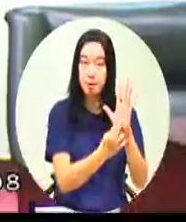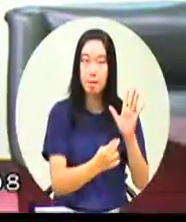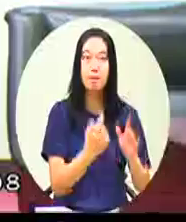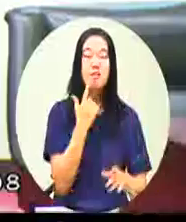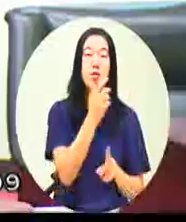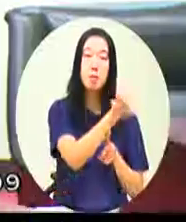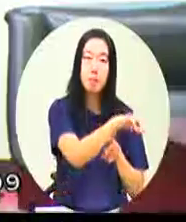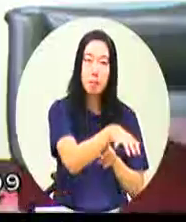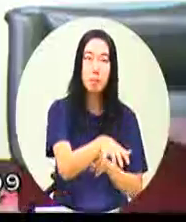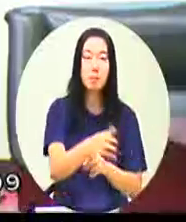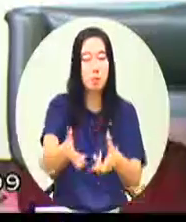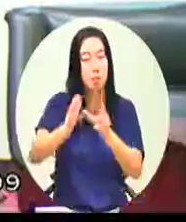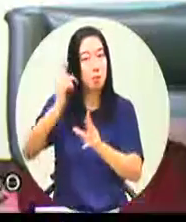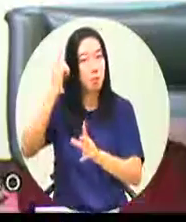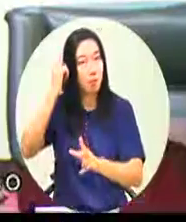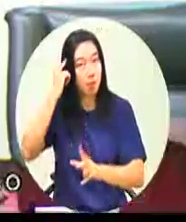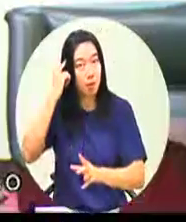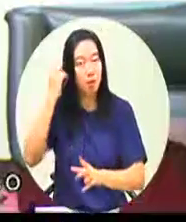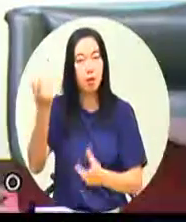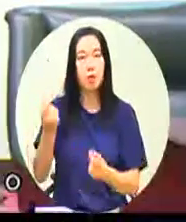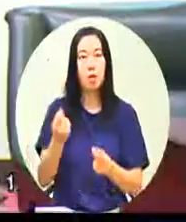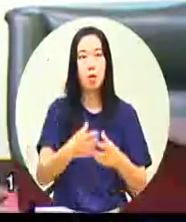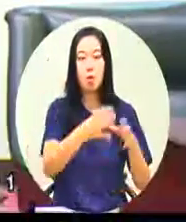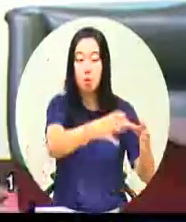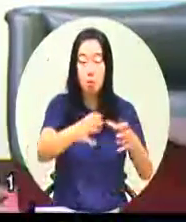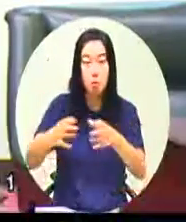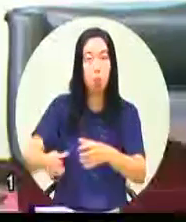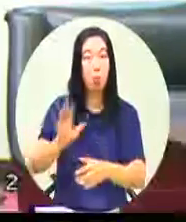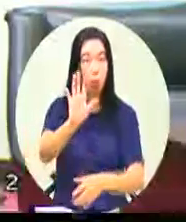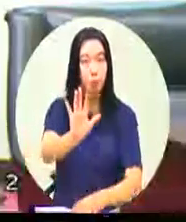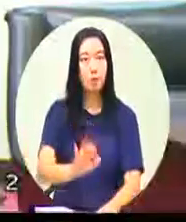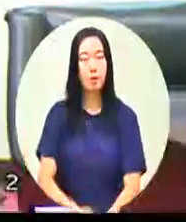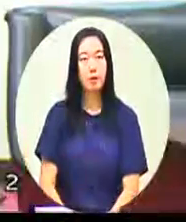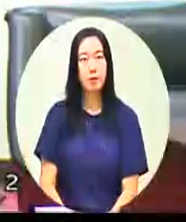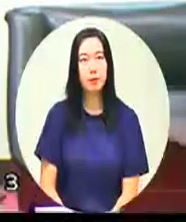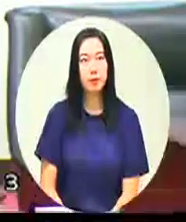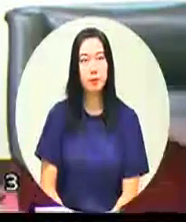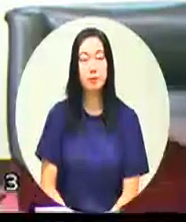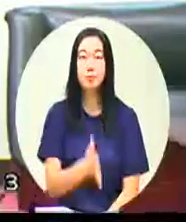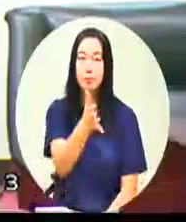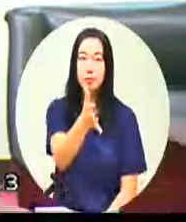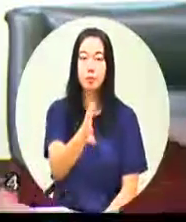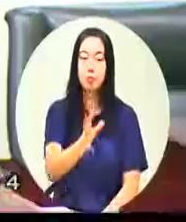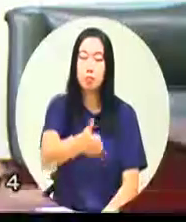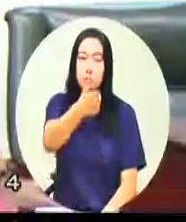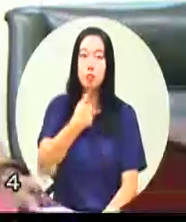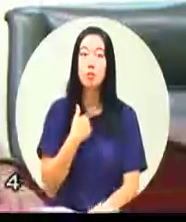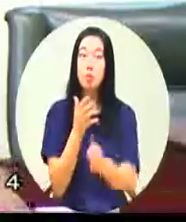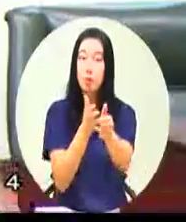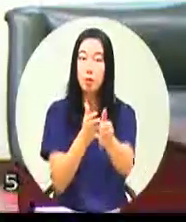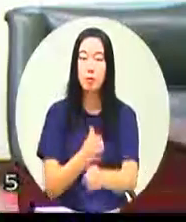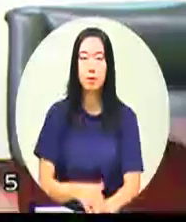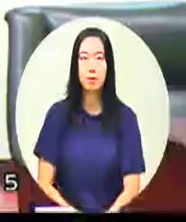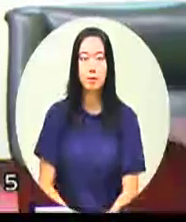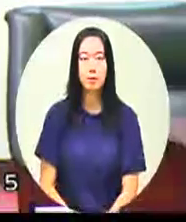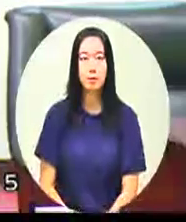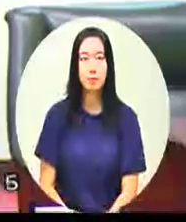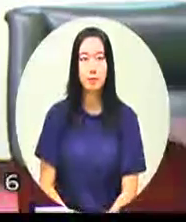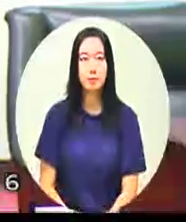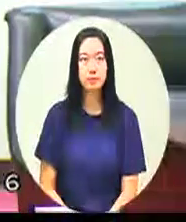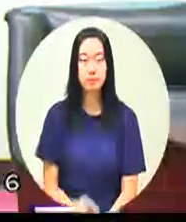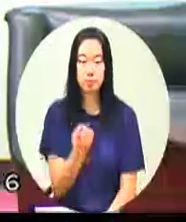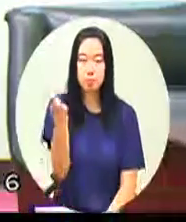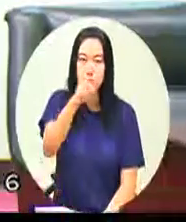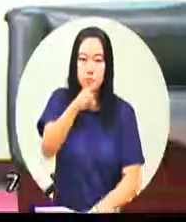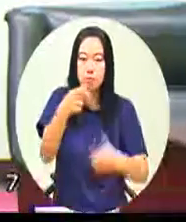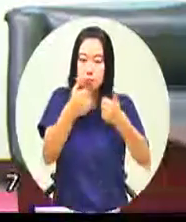山应该都有这个设备，是不是我们的农业局长在这方面，我上次也在